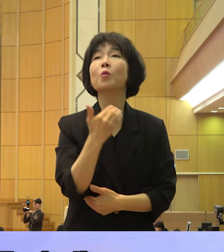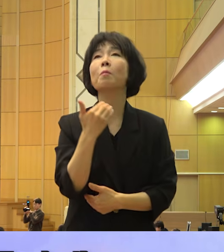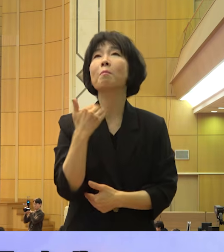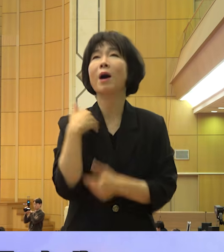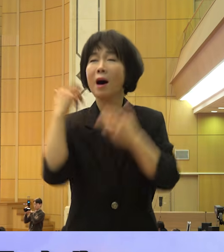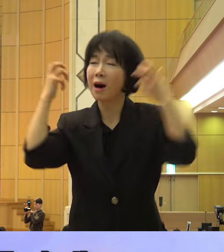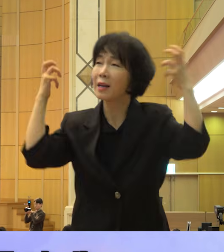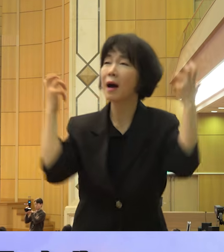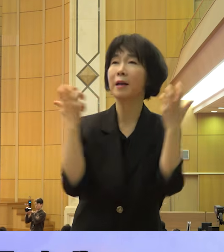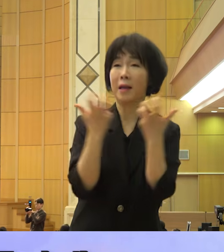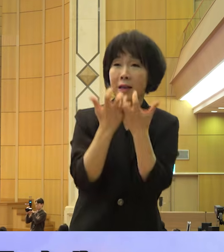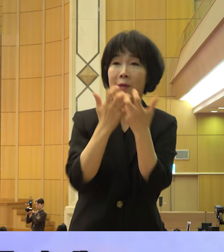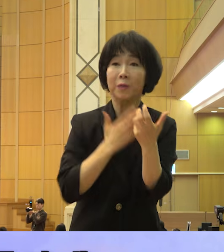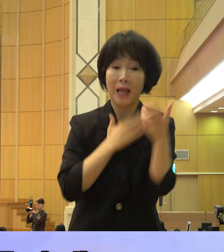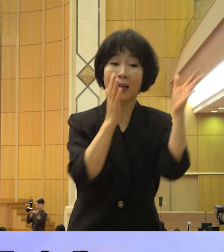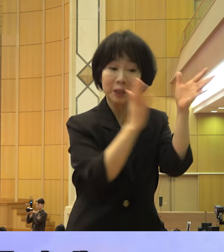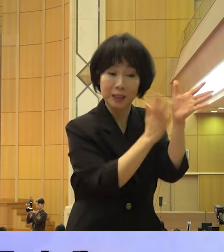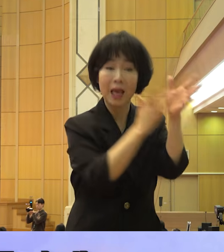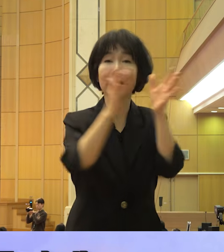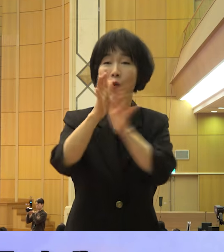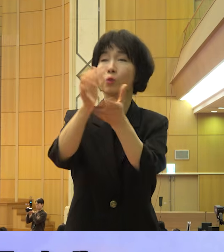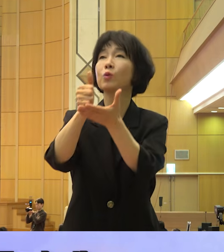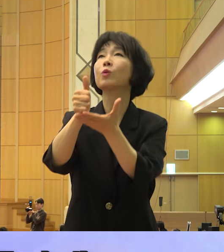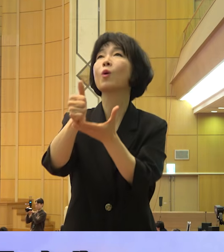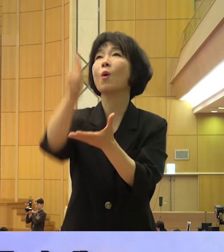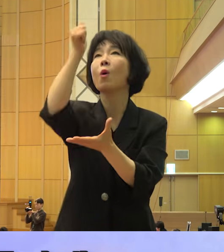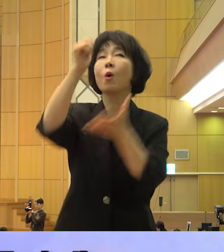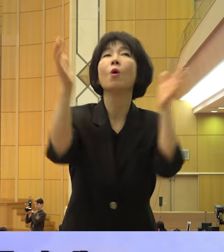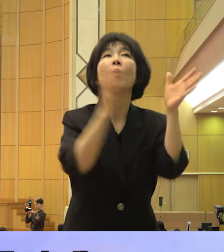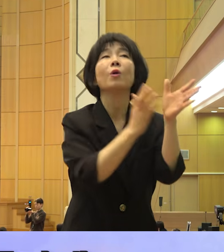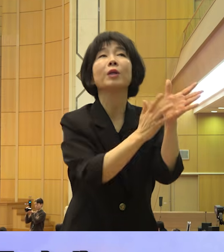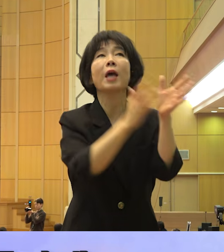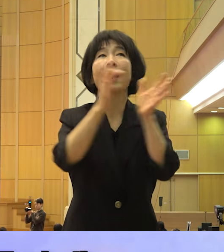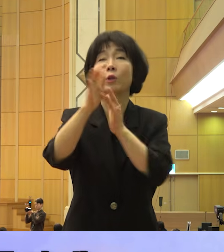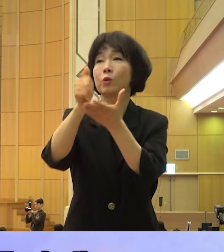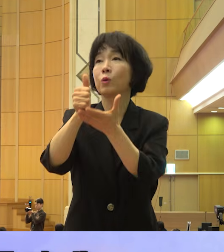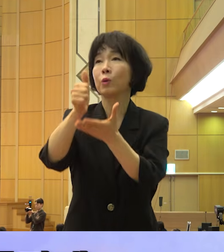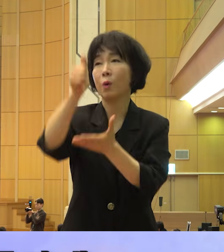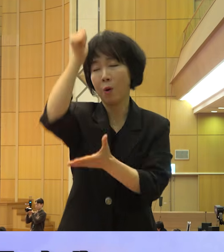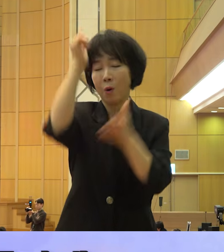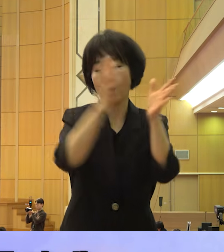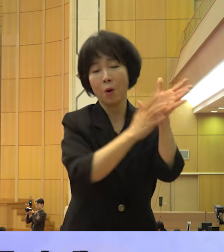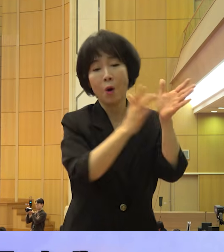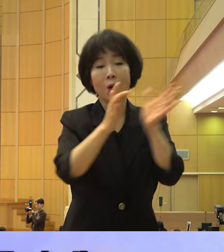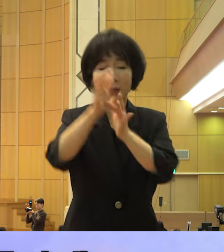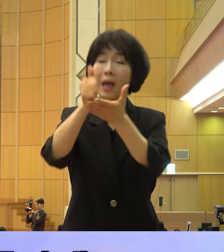예수로 충만하네. 난 예수로